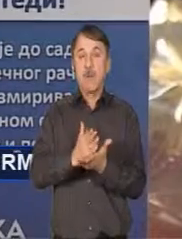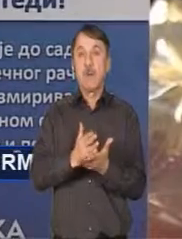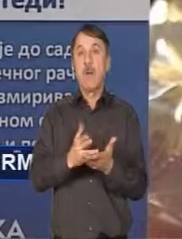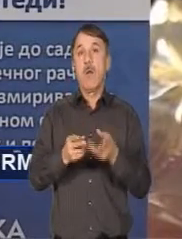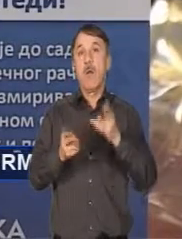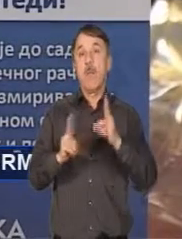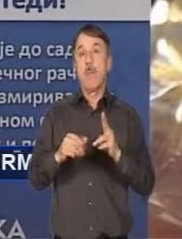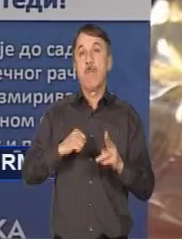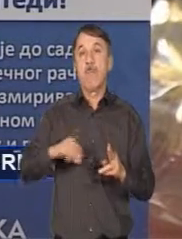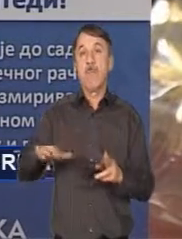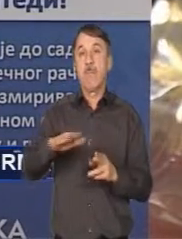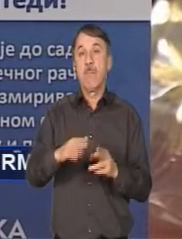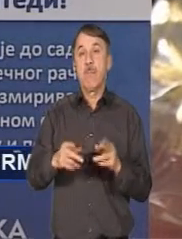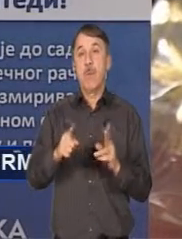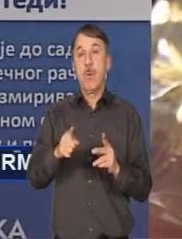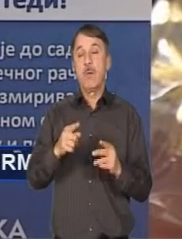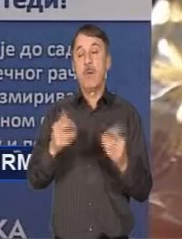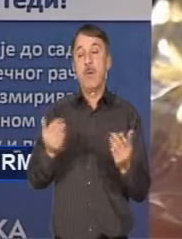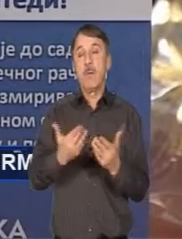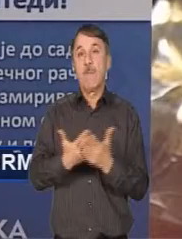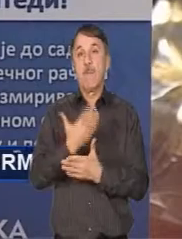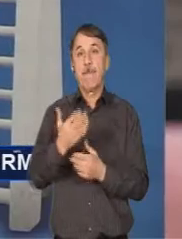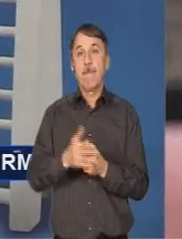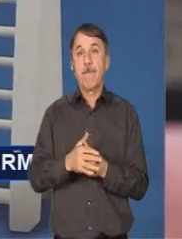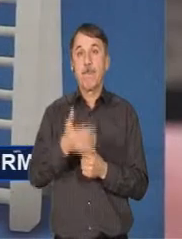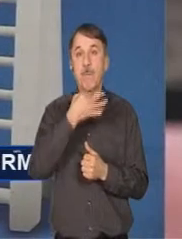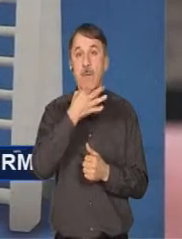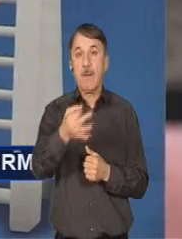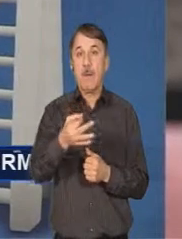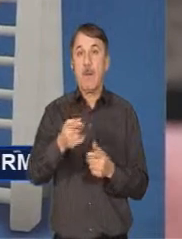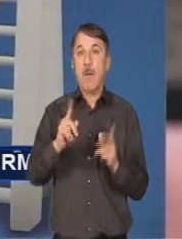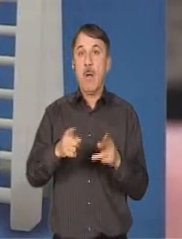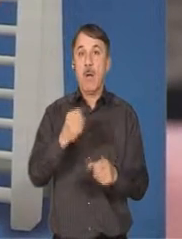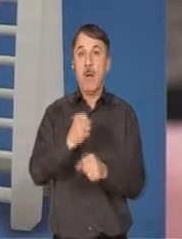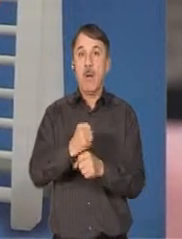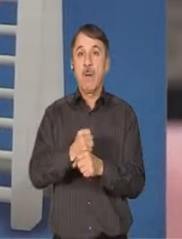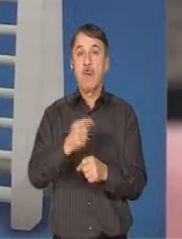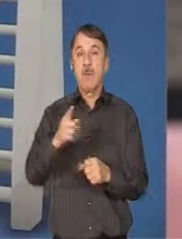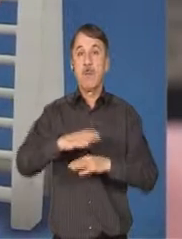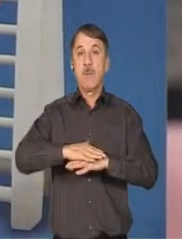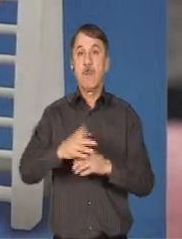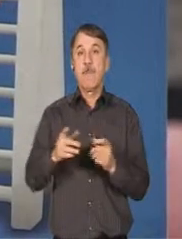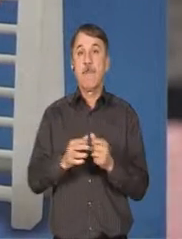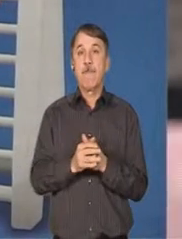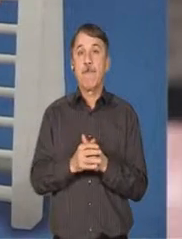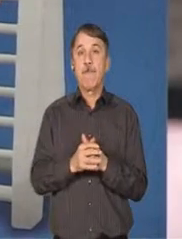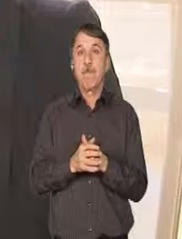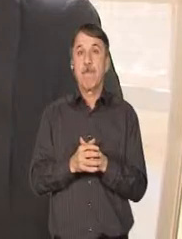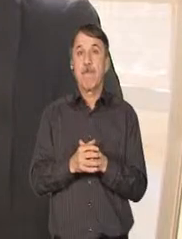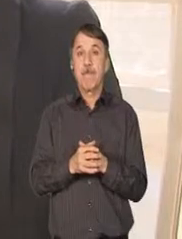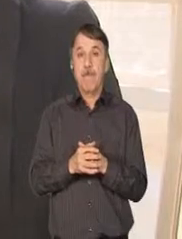pretpostavci Novosađanima je akcija Plava kućna računaljka. Upitali smo koliko je redovnih platiša nagrađeno do